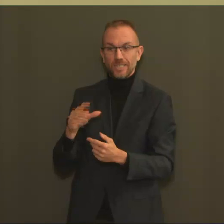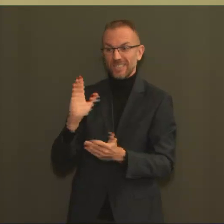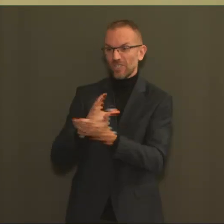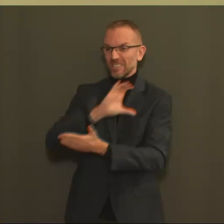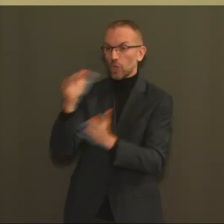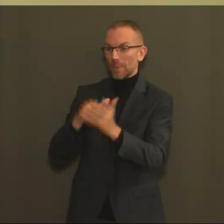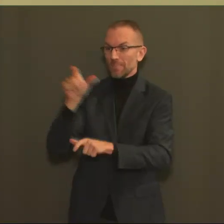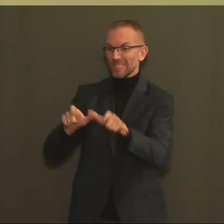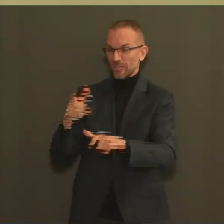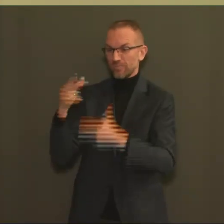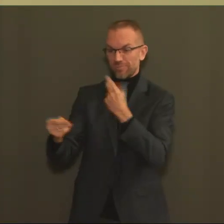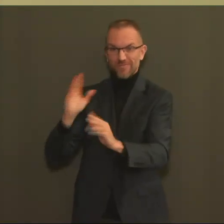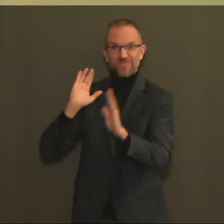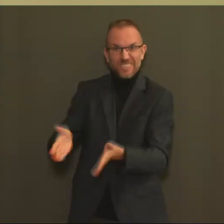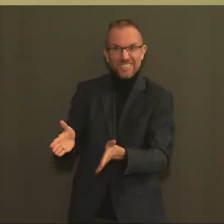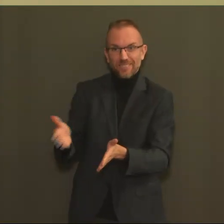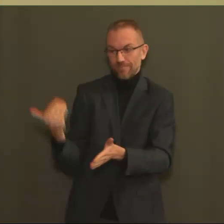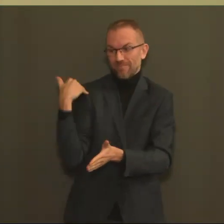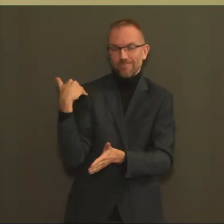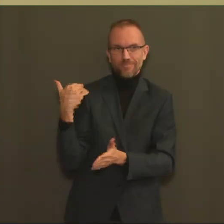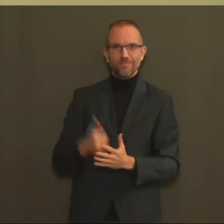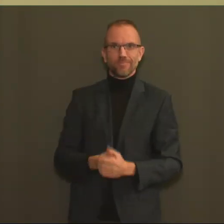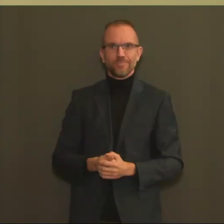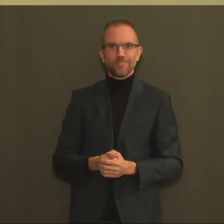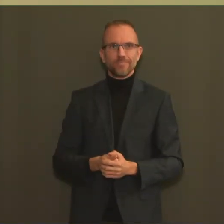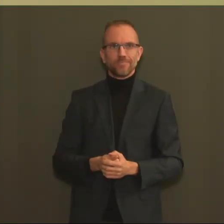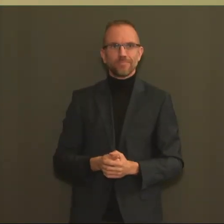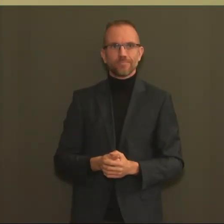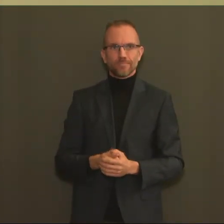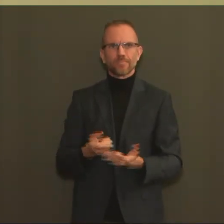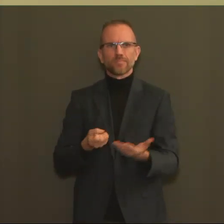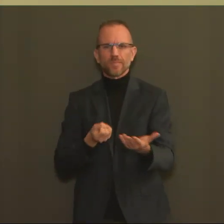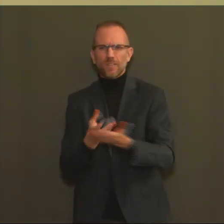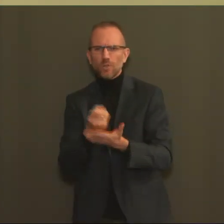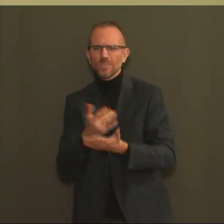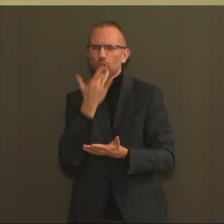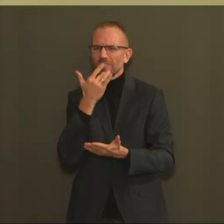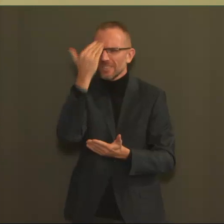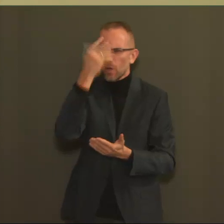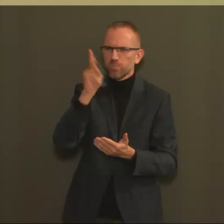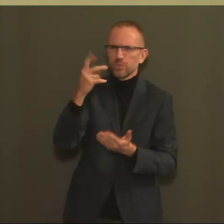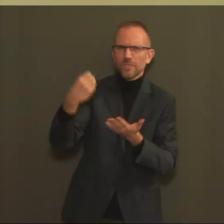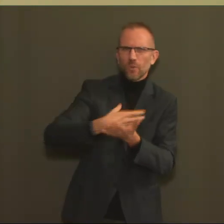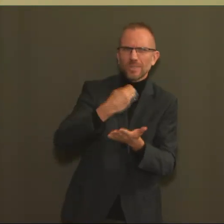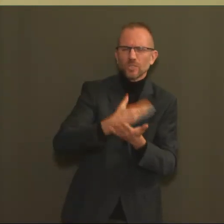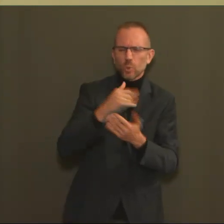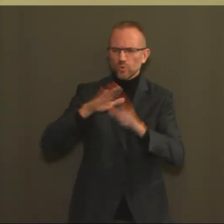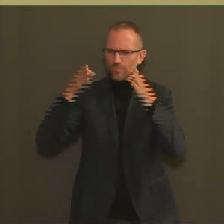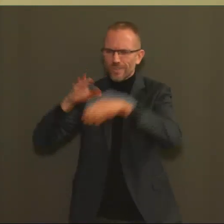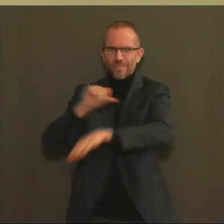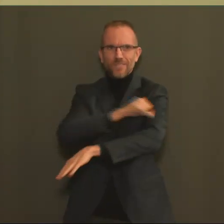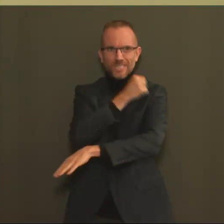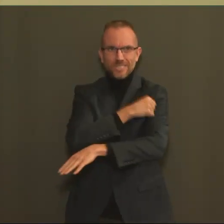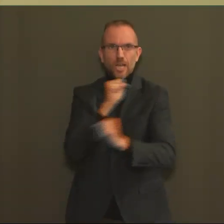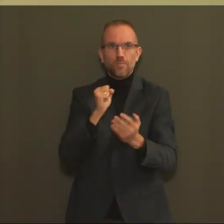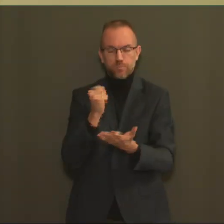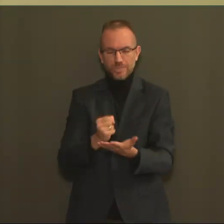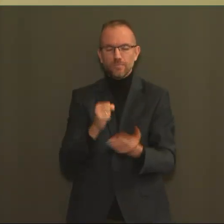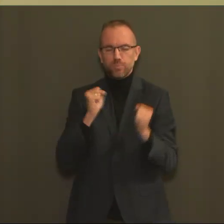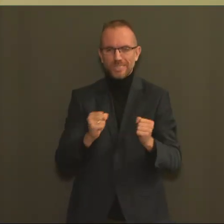hey of het gaat weer helium mooie met nul dus pyrford evolutionair sisyphos pour le tableau boot de synth en